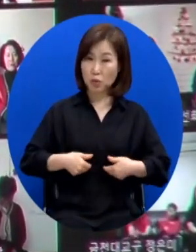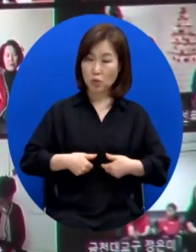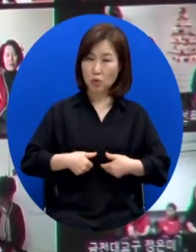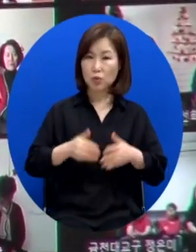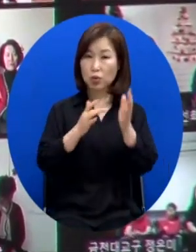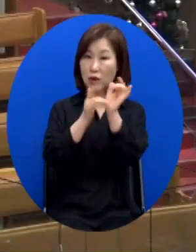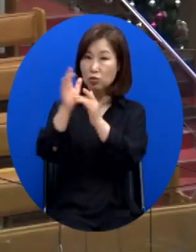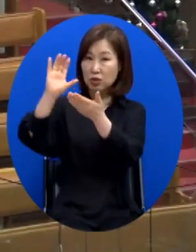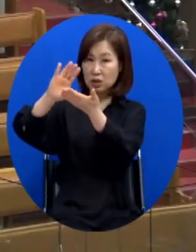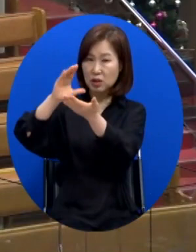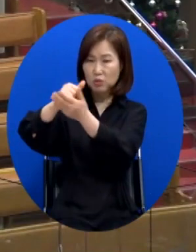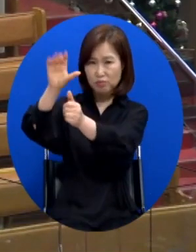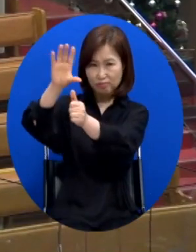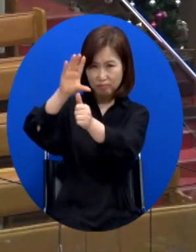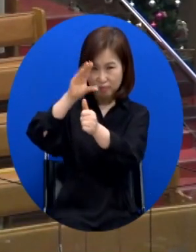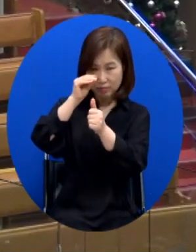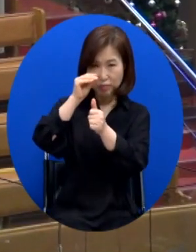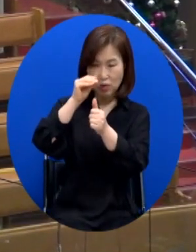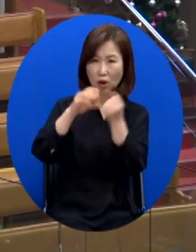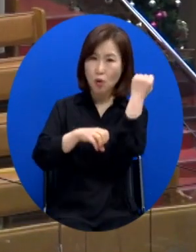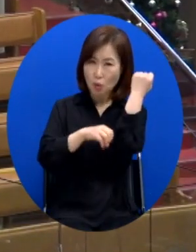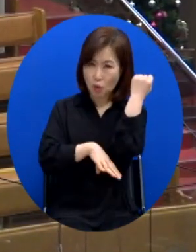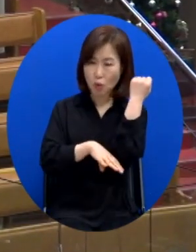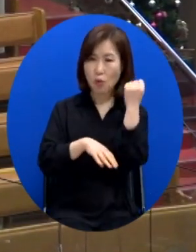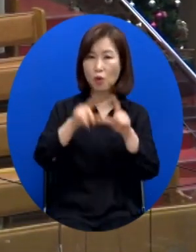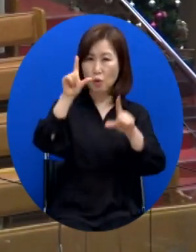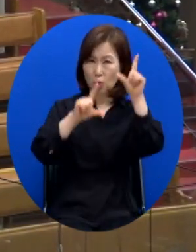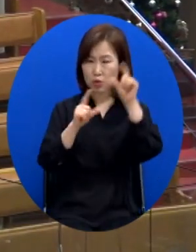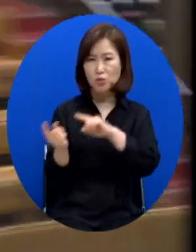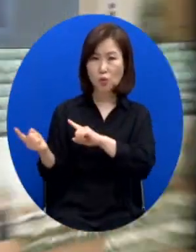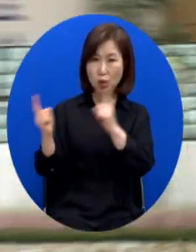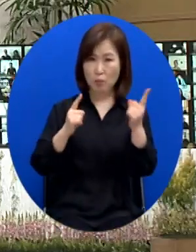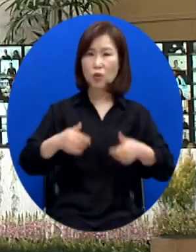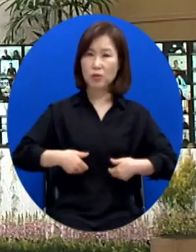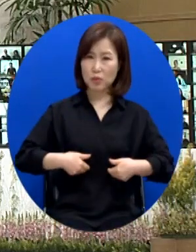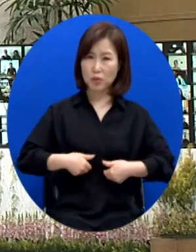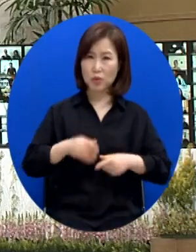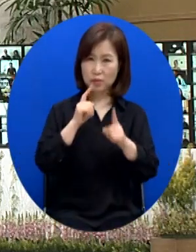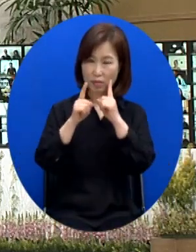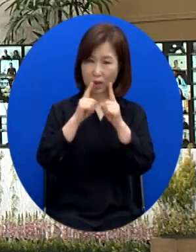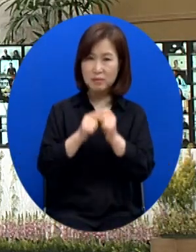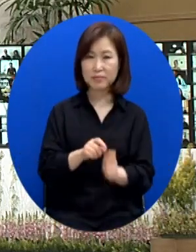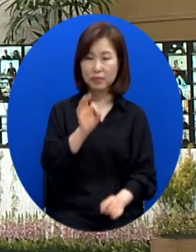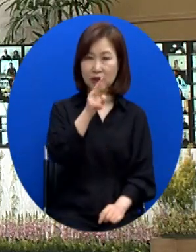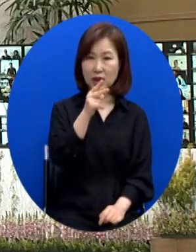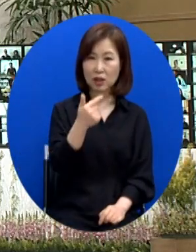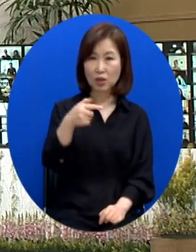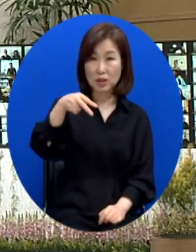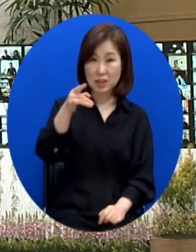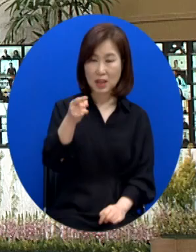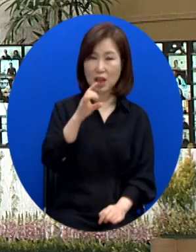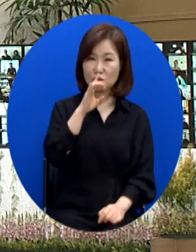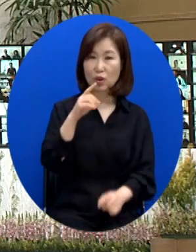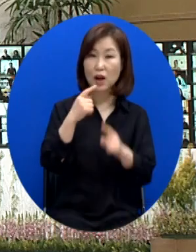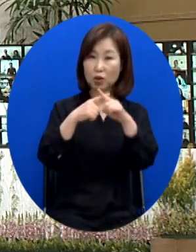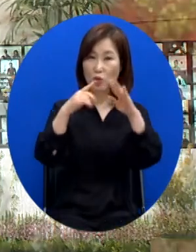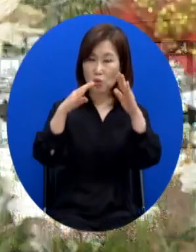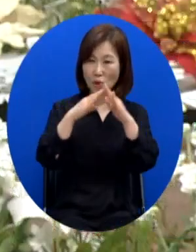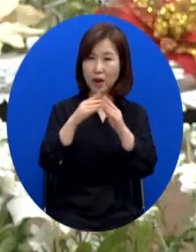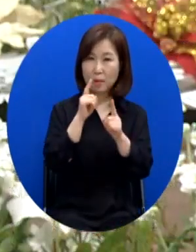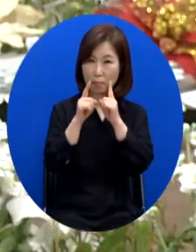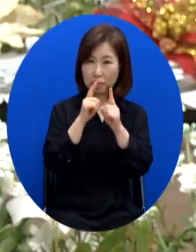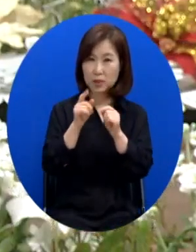예수 그리스도를 본받아 본연의 모습을 회복해야 한다고 전했습니다. 연세중앙교회 윤석전 목사는 신앙인이